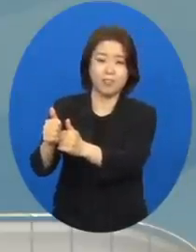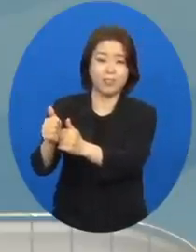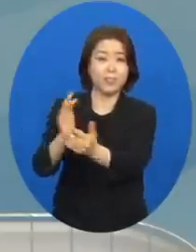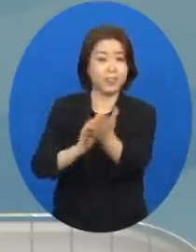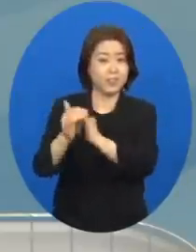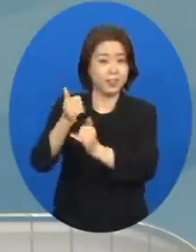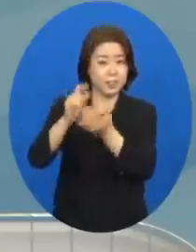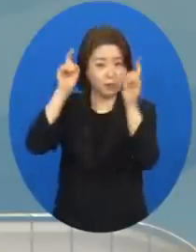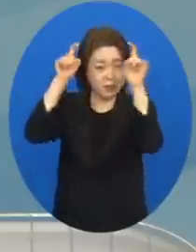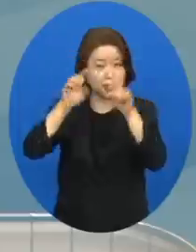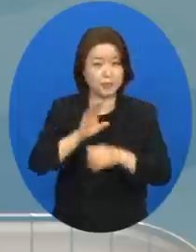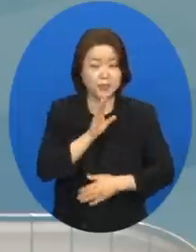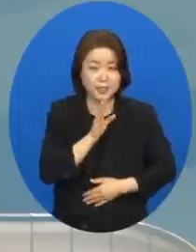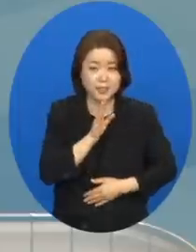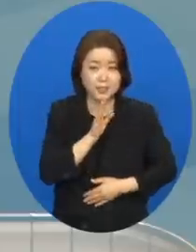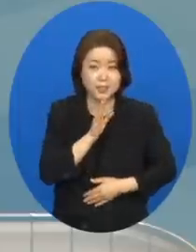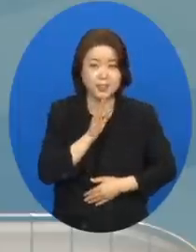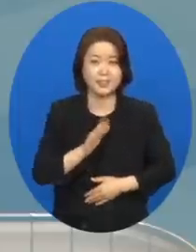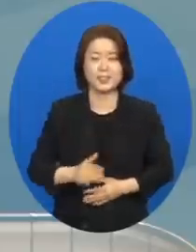양이십니까?